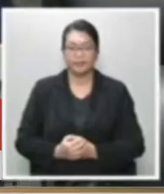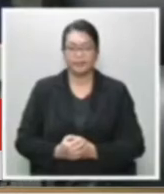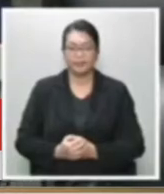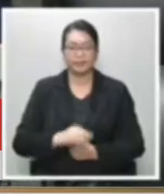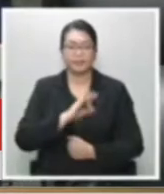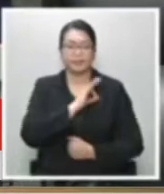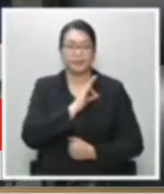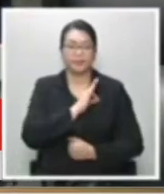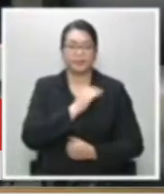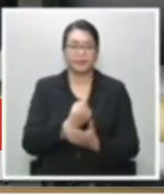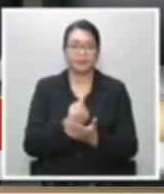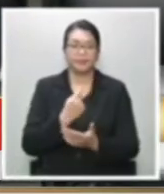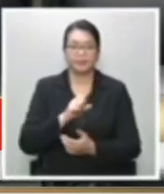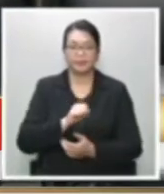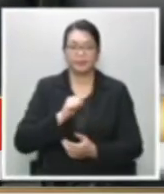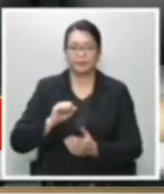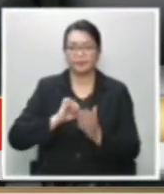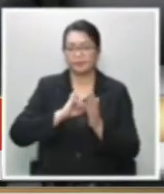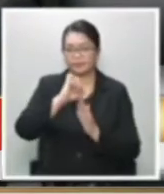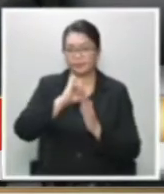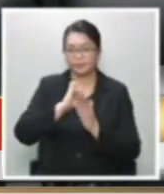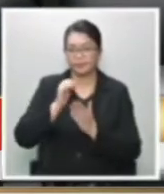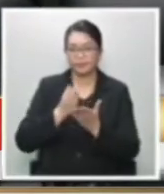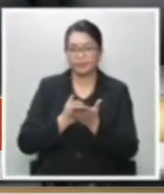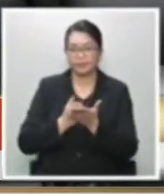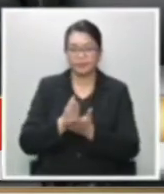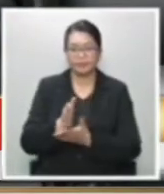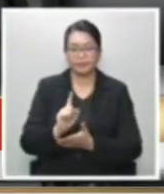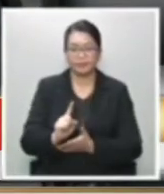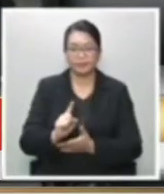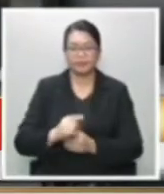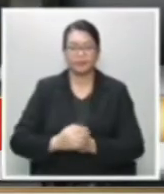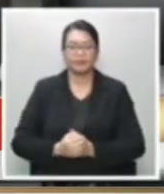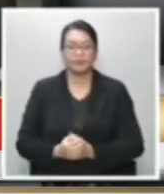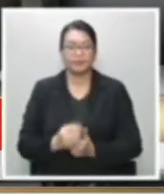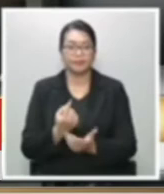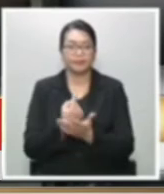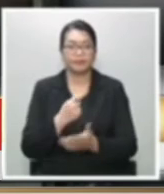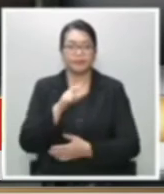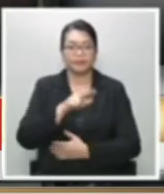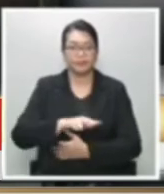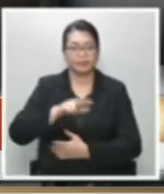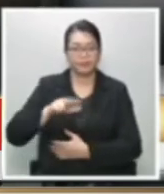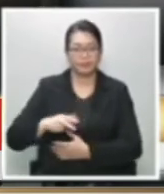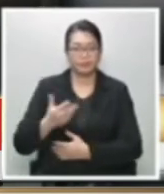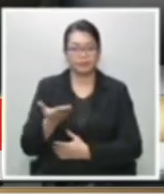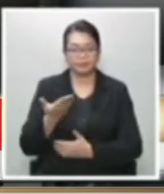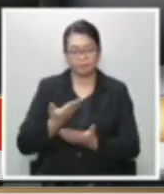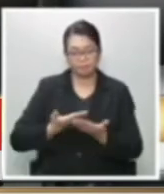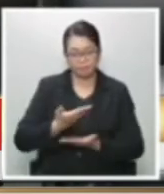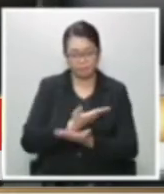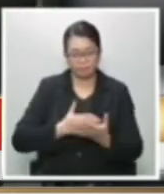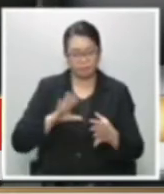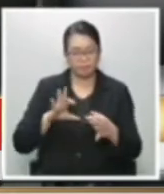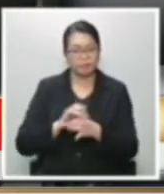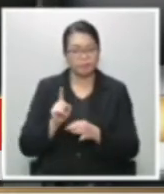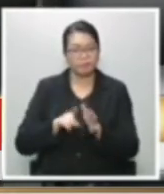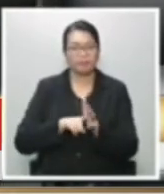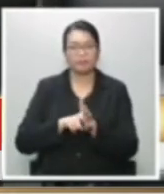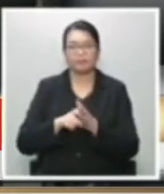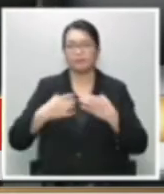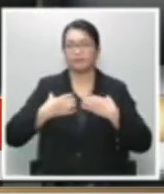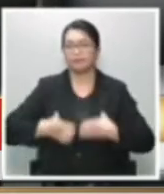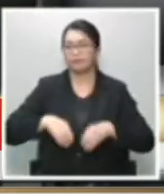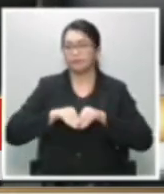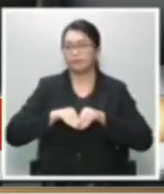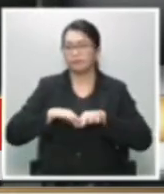สมาชิกสภาผู้แทนราษฎรจังหวัดเชียงใหม่เขต1พรรคเพื่อไทยขออนุญาตหารือท่านประธานเรื่องการแพร่ระบาดของโรคปอดอักเสบจากเ